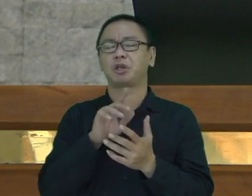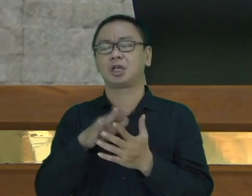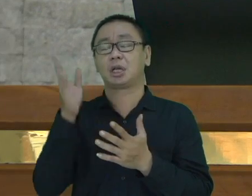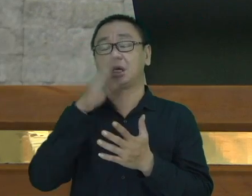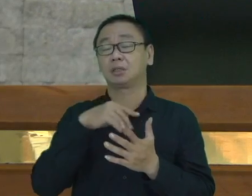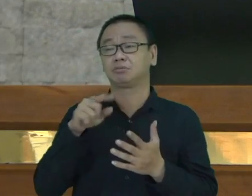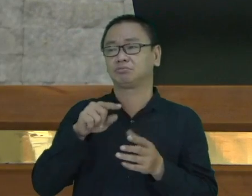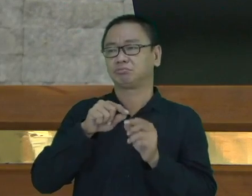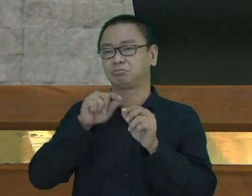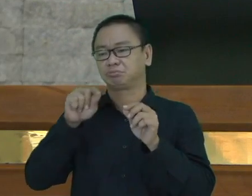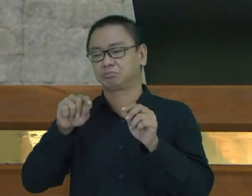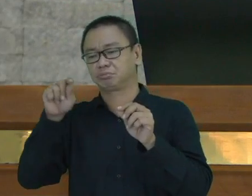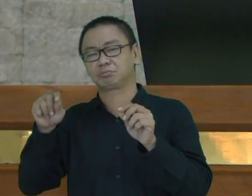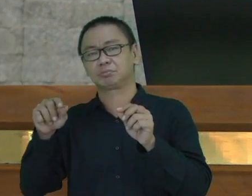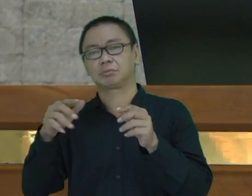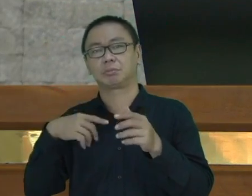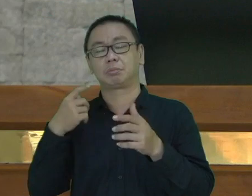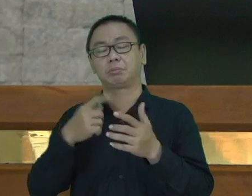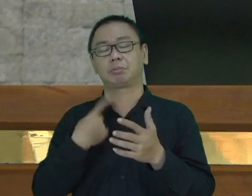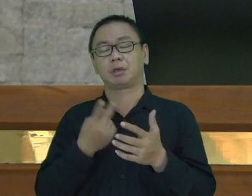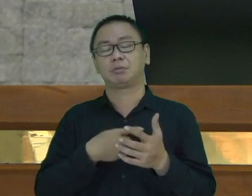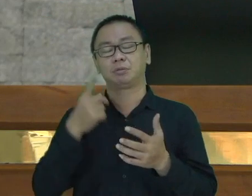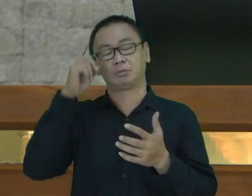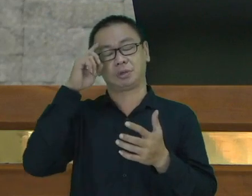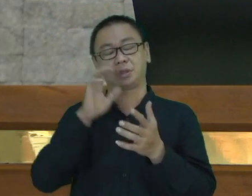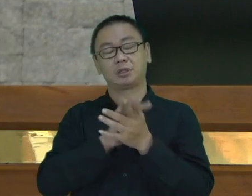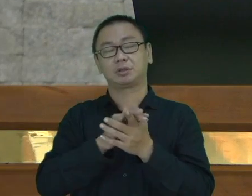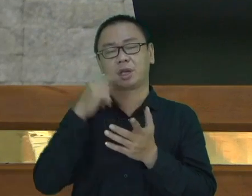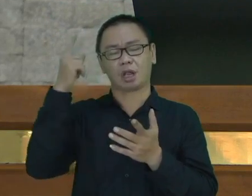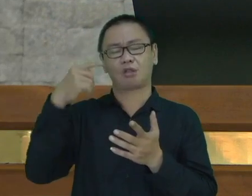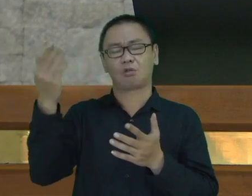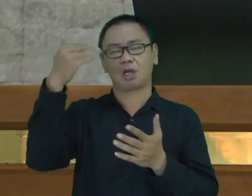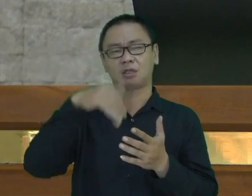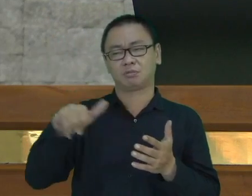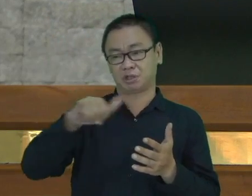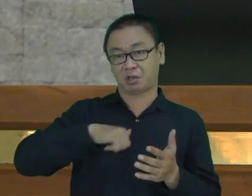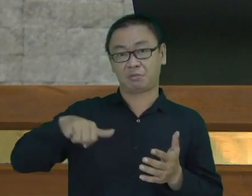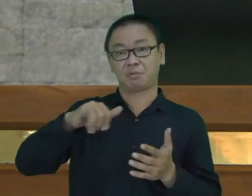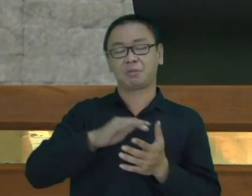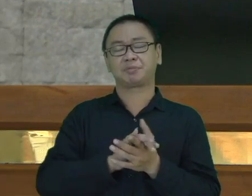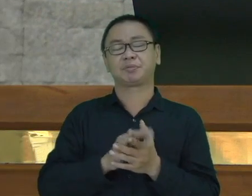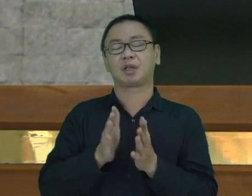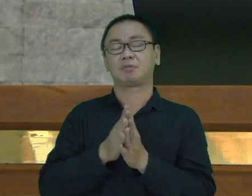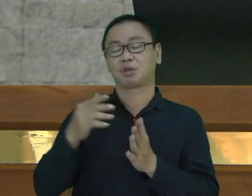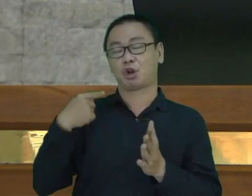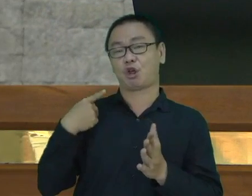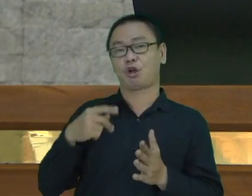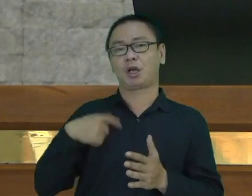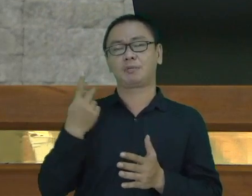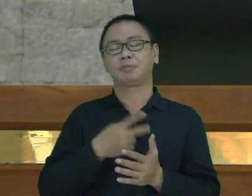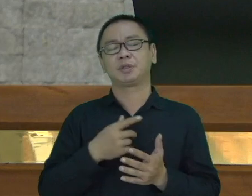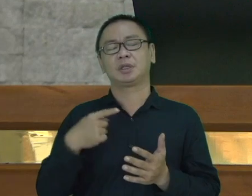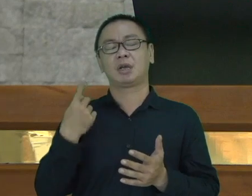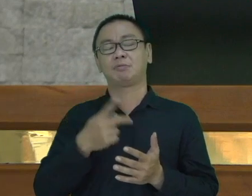hari. Kami yakin dan percaya bahwa Engkau selalu hadir bersama-sama dengan kami dan menolong kami. Dan kami berdoa